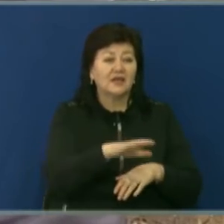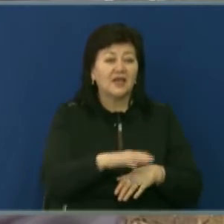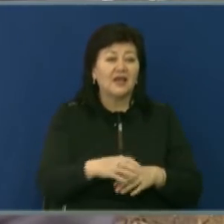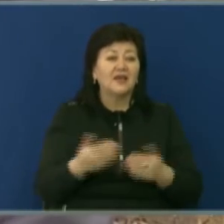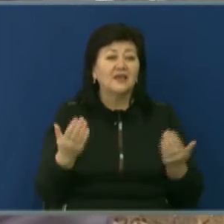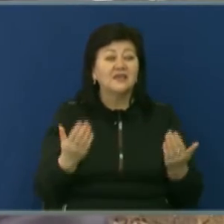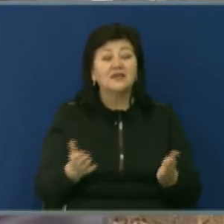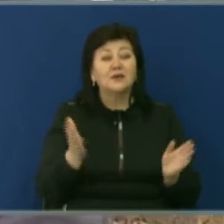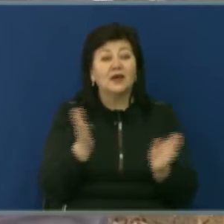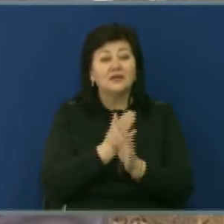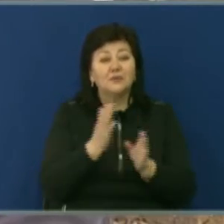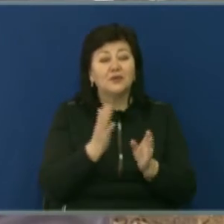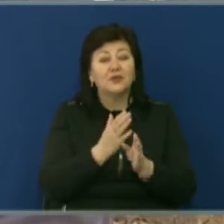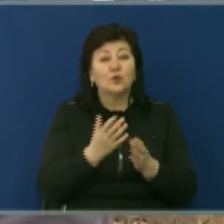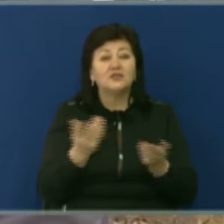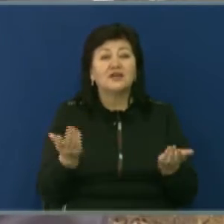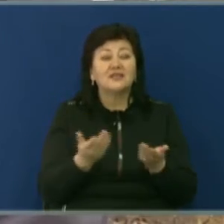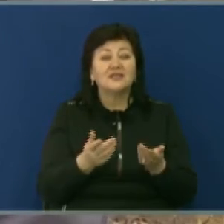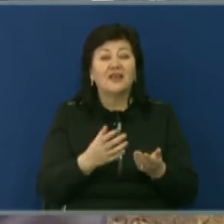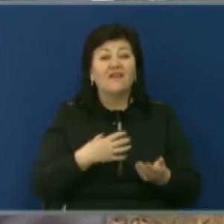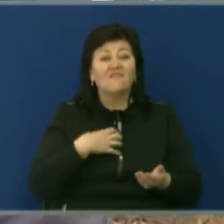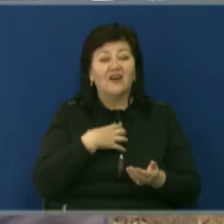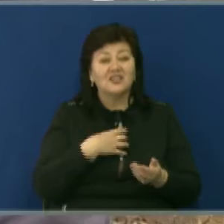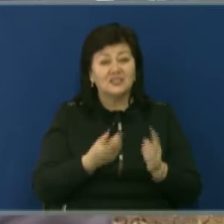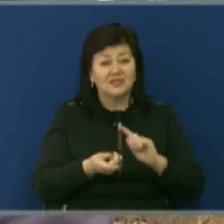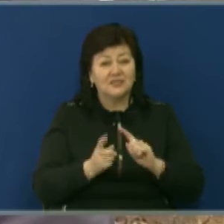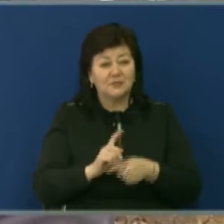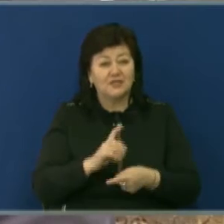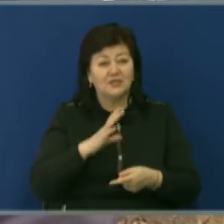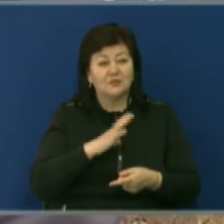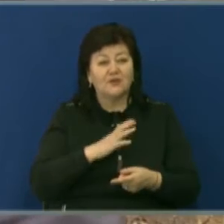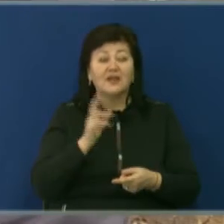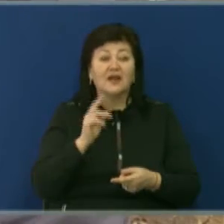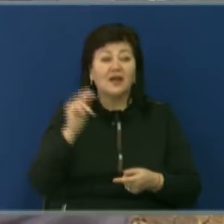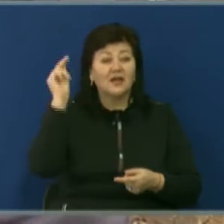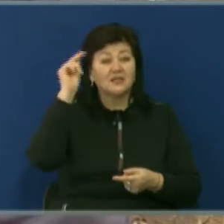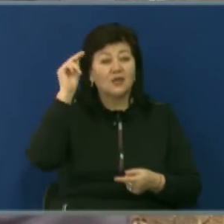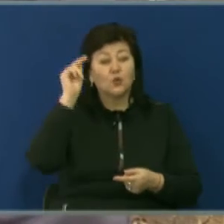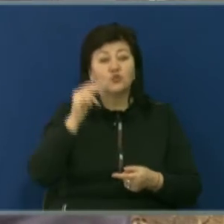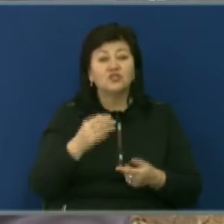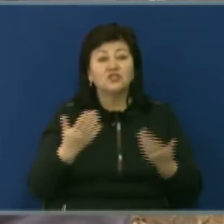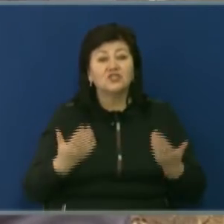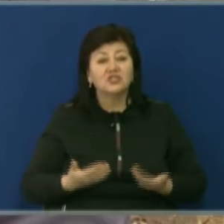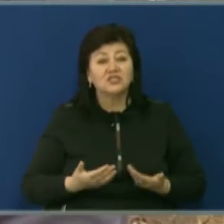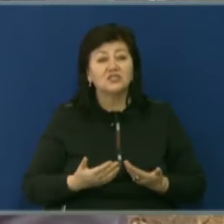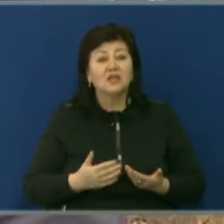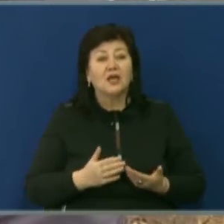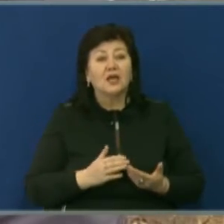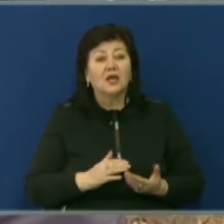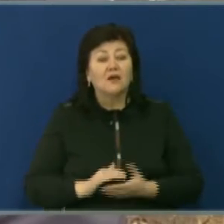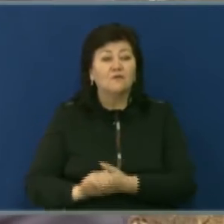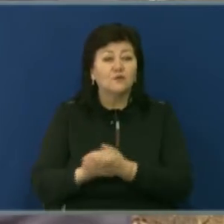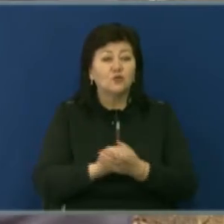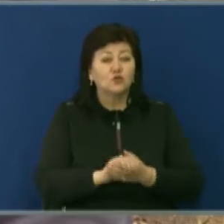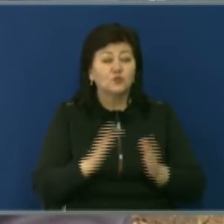және табиғатымыздағы маңызы қандай? Табиғатпен үйлесімді өмір сүруге қалай үйренуге болады? Табиғатты қалай сақтау керек?